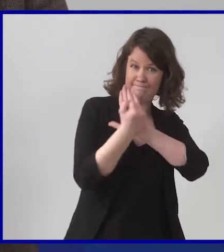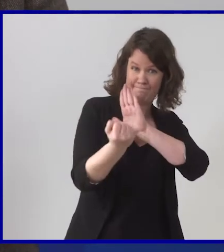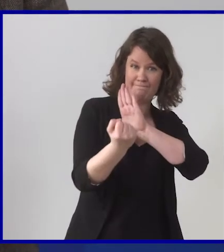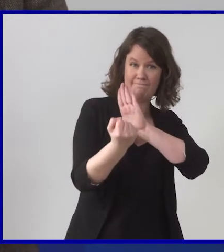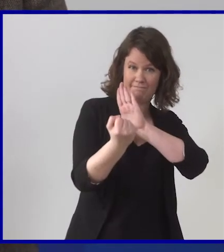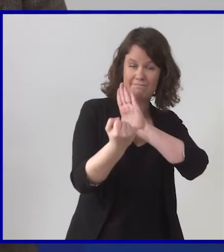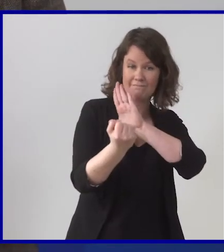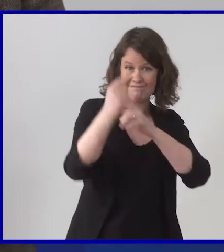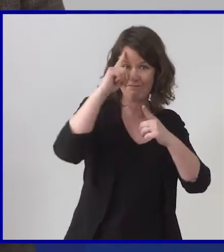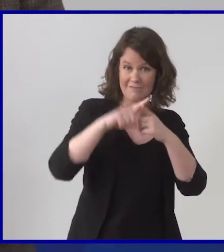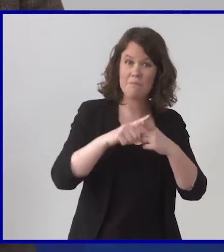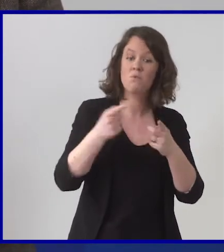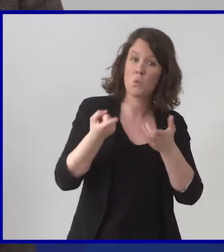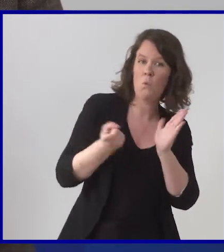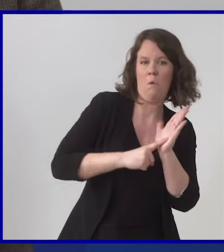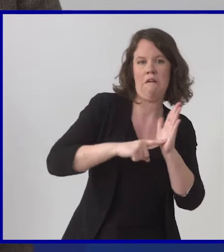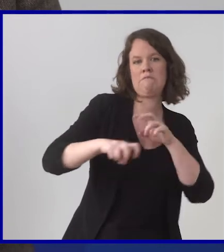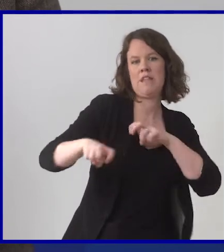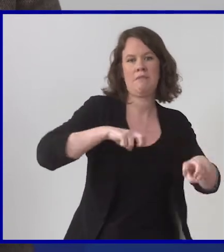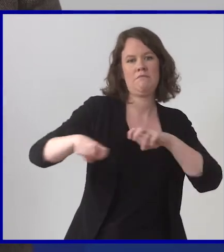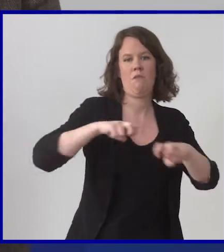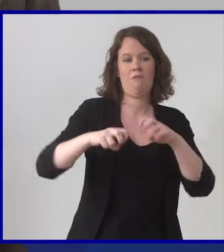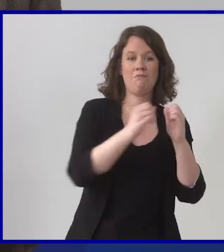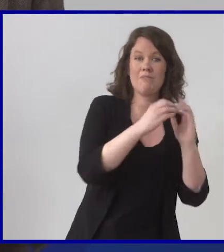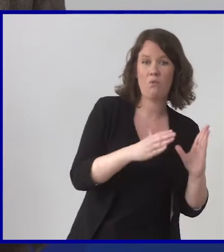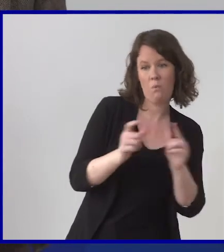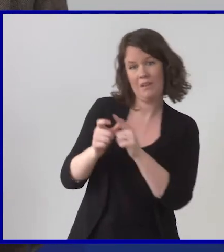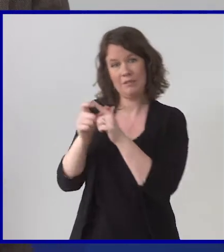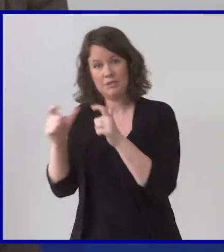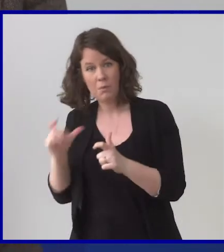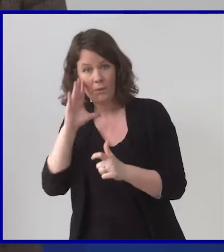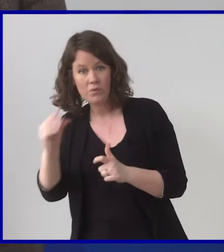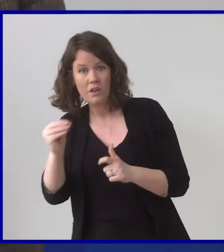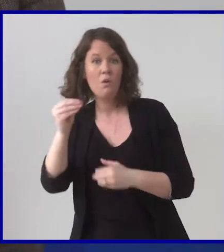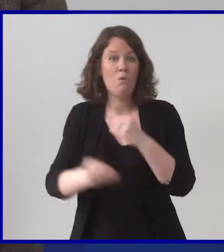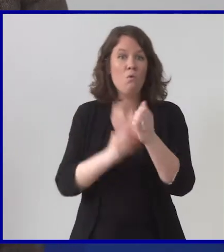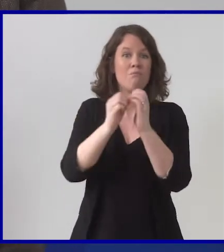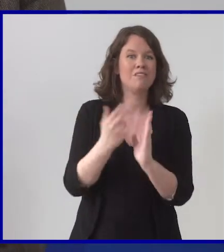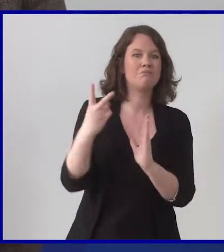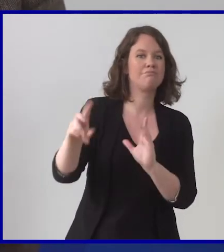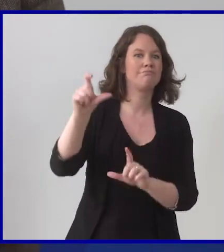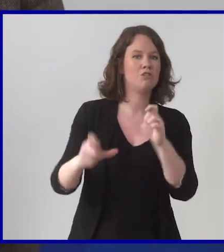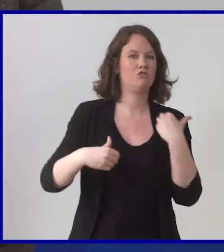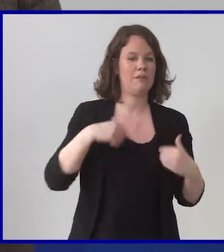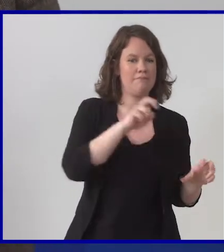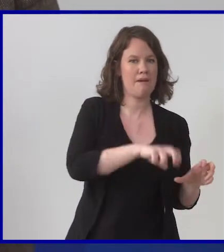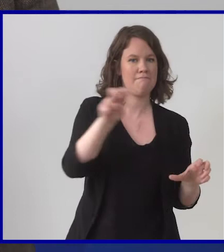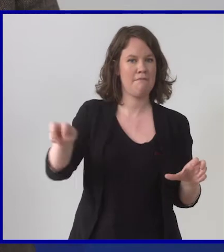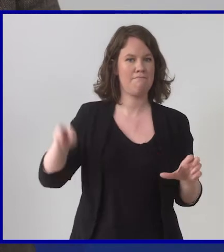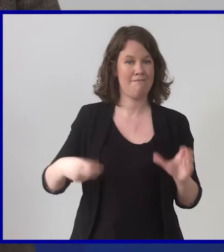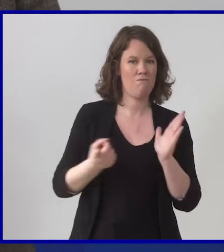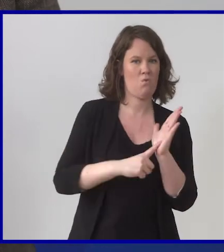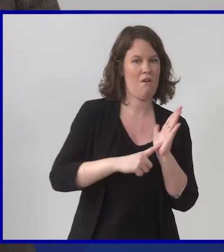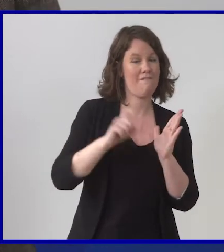d'une habilitation professionnelle à se déplacer du domicile vers l'établissement et vers les domiciles des